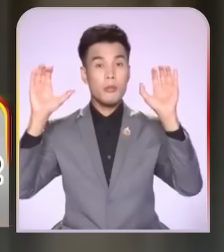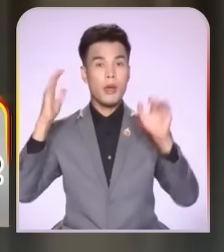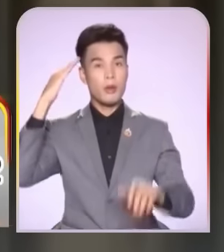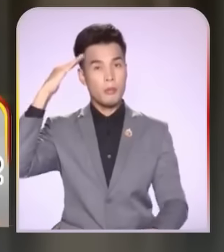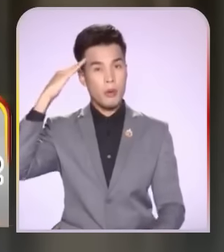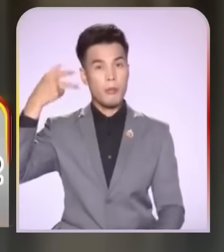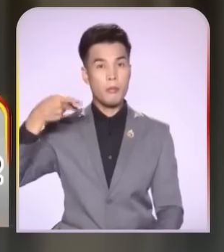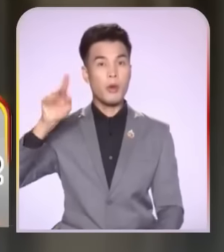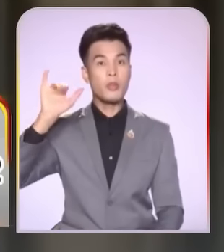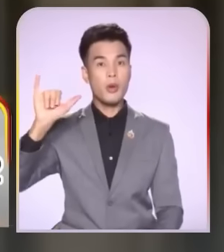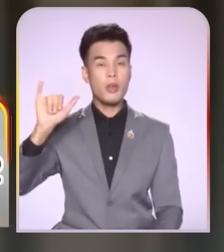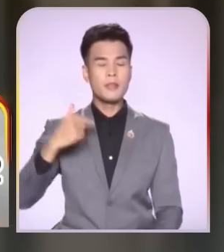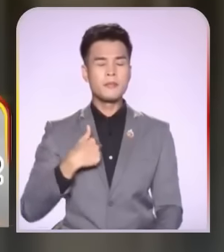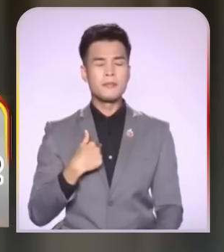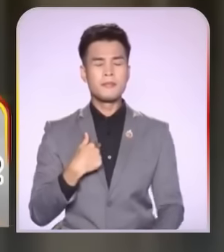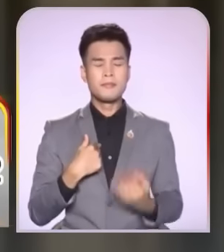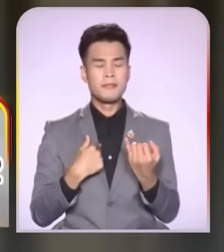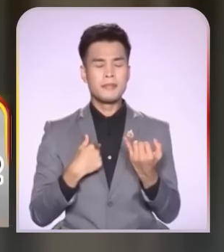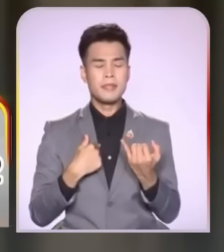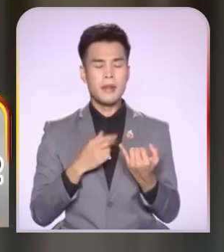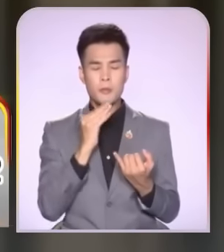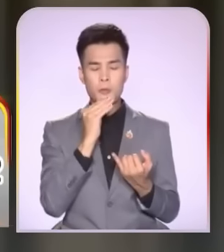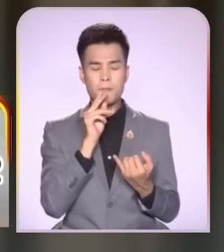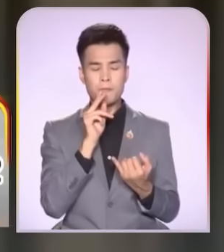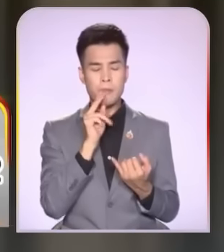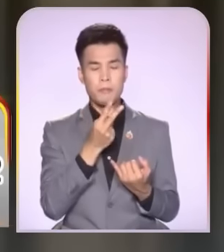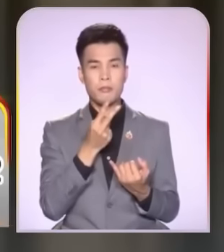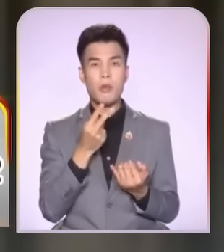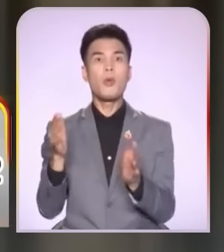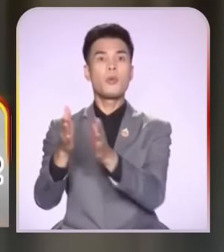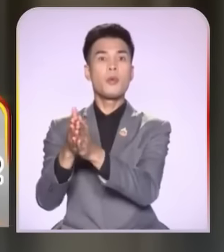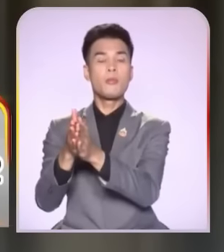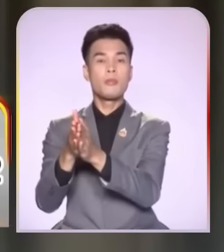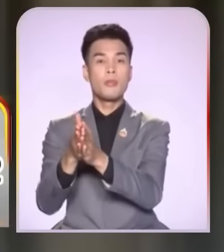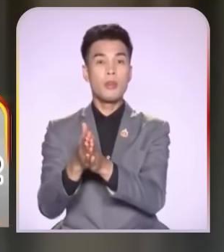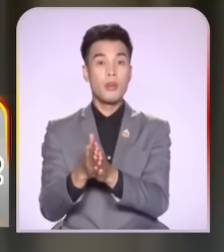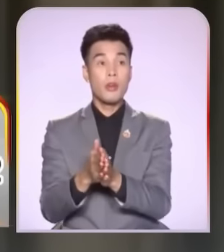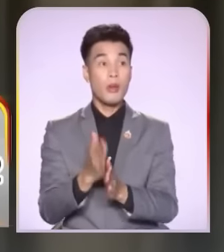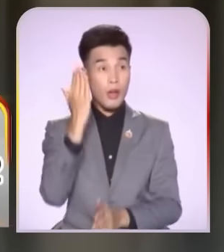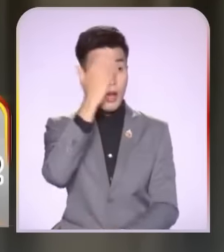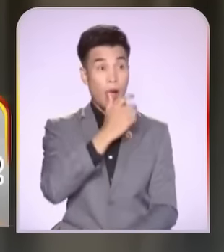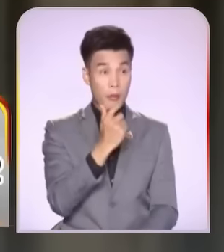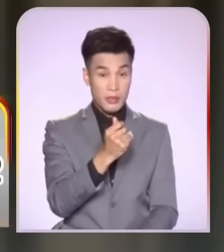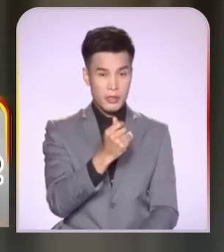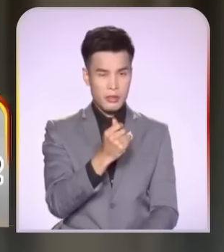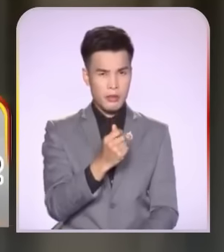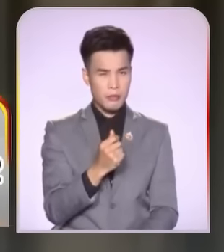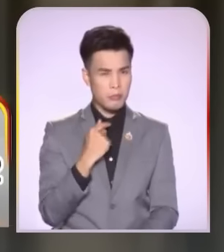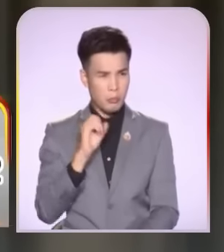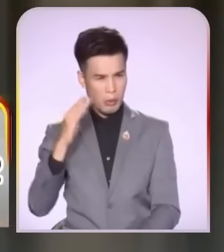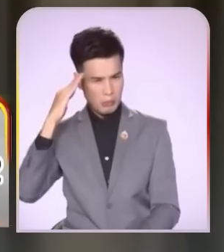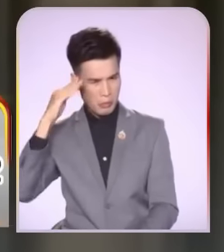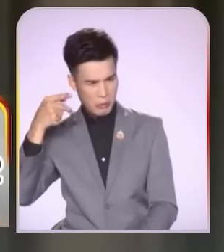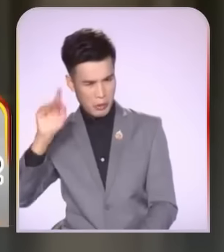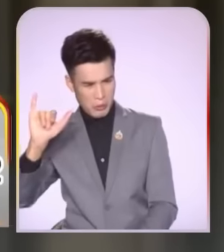ประยุทธ์จันทร์โอชายอมเสียหลักการเสียคำพูดของนายอภิสิทธิ์เวชชาชีวะหัวหน้าพรรคที่ประกาศไม่สนับสนุนพลเอกประยุท